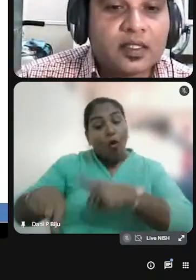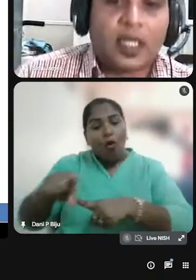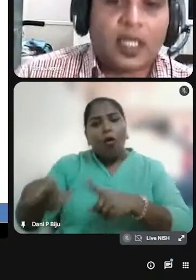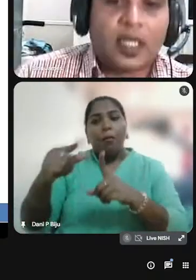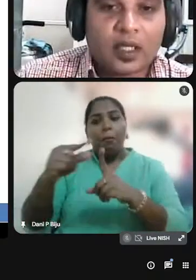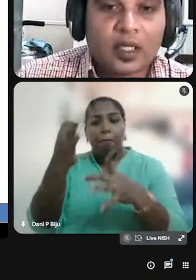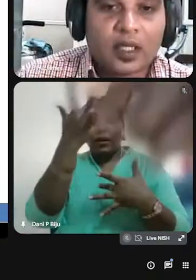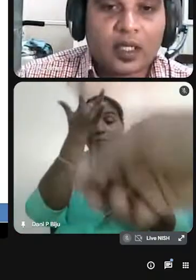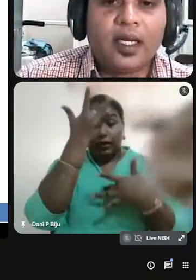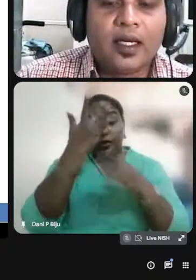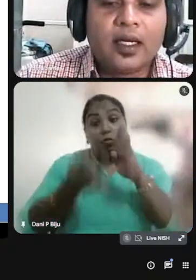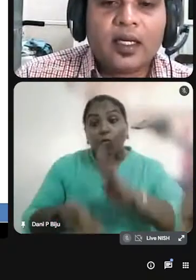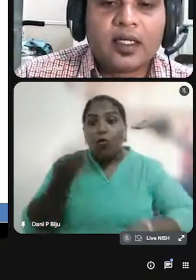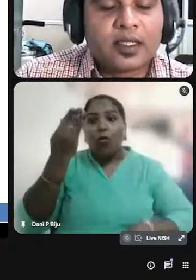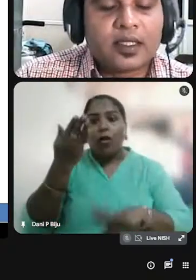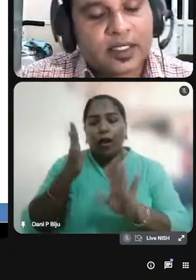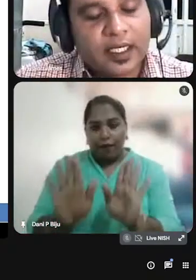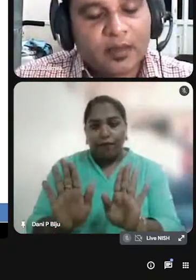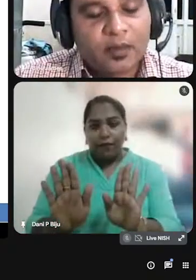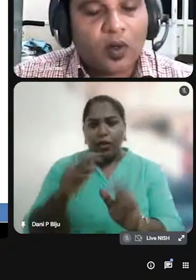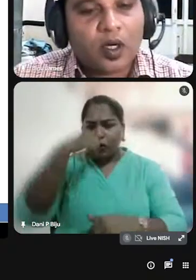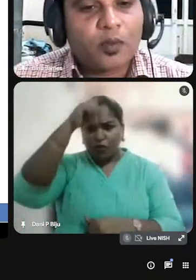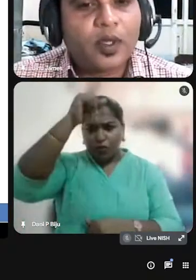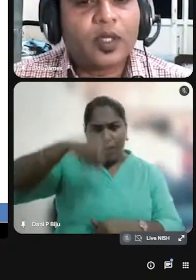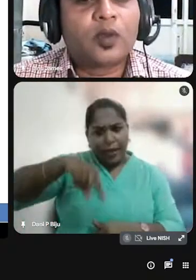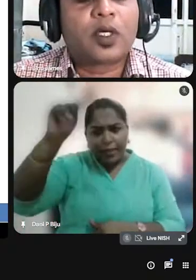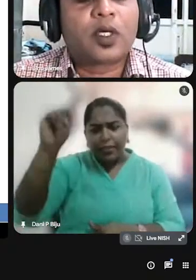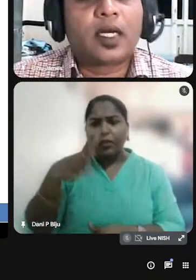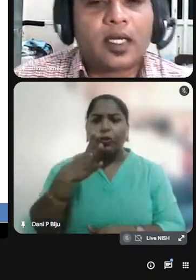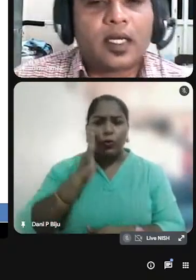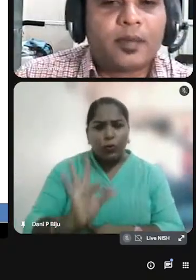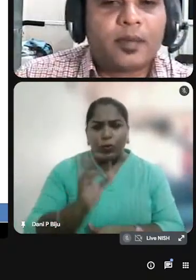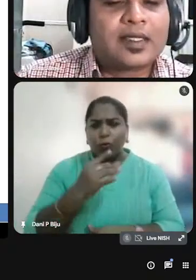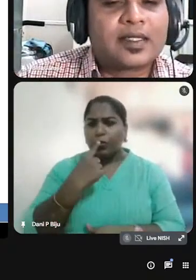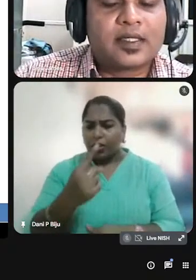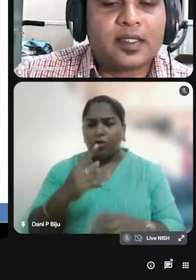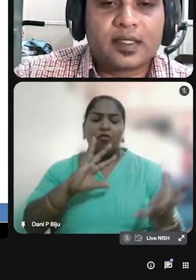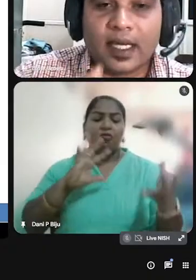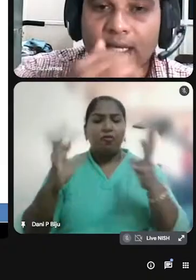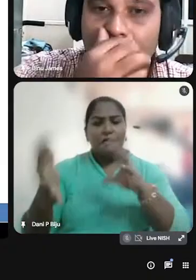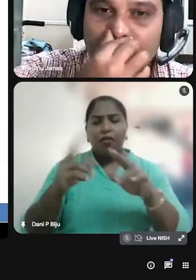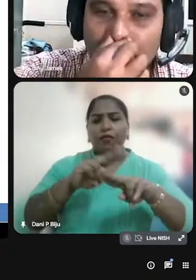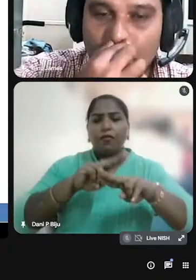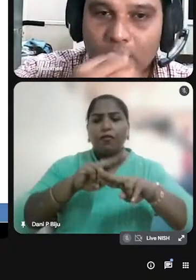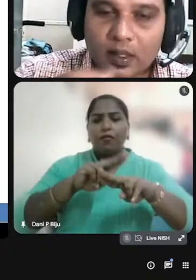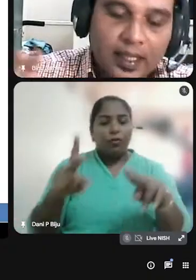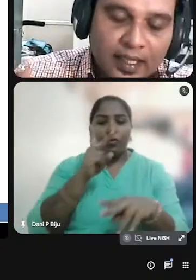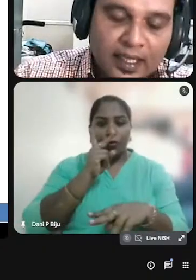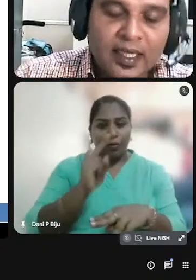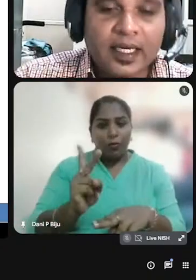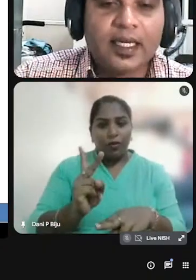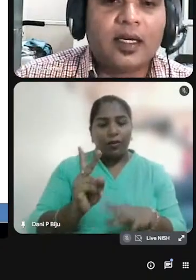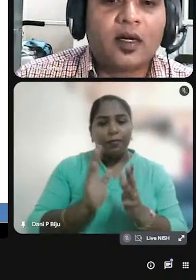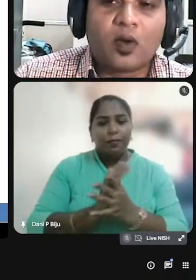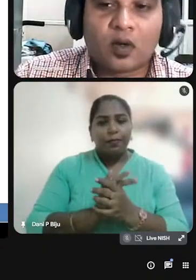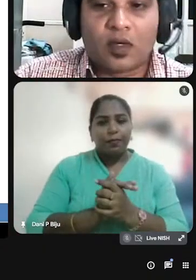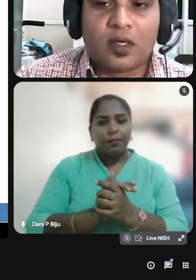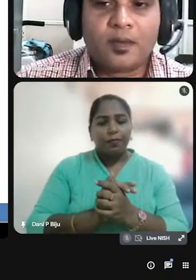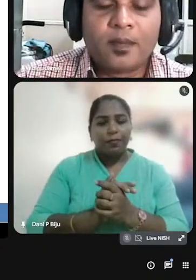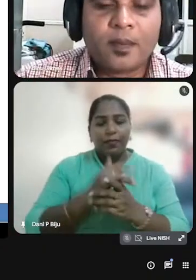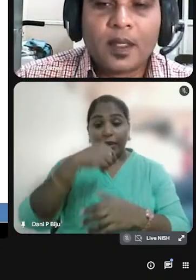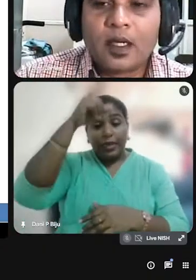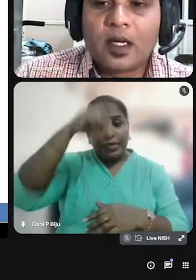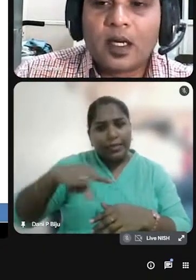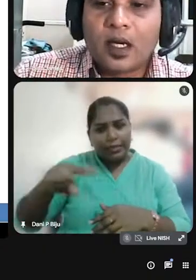ഡിസീസ് കൂടുതലായിട്ടുണ്ട്. അതുകൊണ്ടാണ് ഇന്ത്യയിൽ, ശരിക്കും ലോകം മുഴുവൻ നോക്കുകയാണെങ്കിൽ പാർക്കിൻസൺസ് ഡിസീസ് കേരളത്തിൽ അല്ലെങ്കിൽ ഇന്ത്യയിൽ